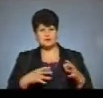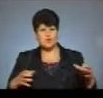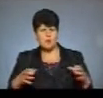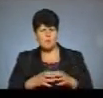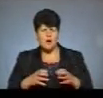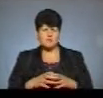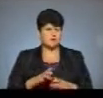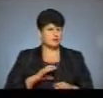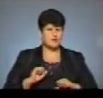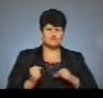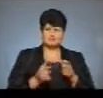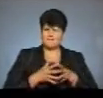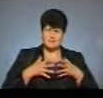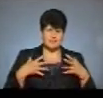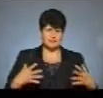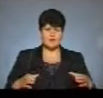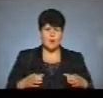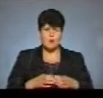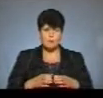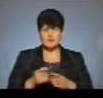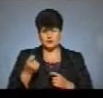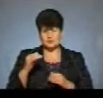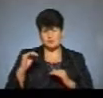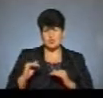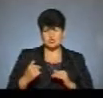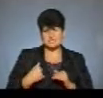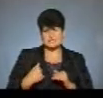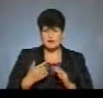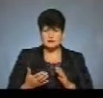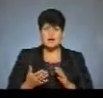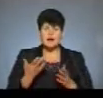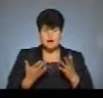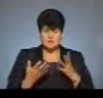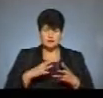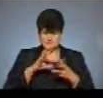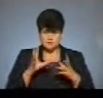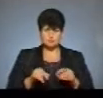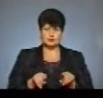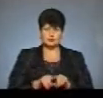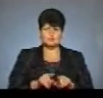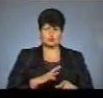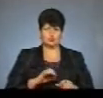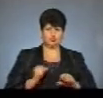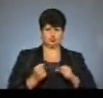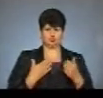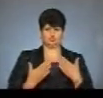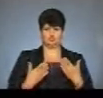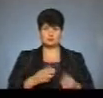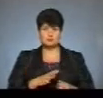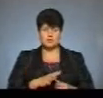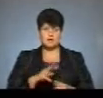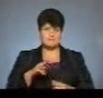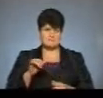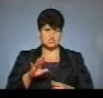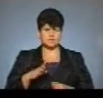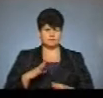була дружня дуже в нас велика компанія. Він чуть-чуть молодший від мене, але все рівно у нас були такі хороші дружні стосунки. Міша завжди був